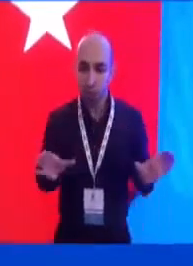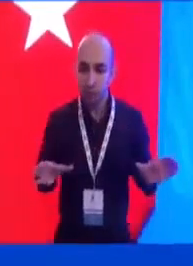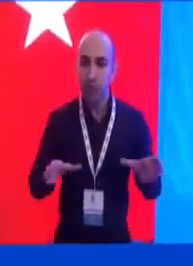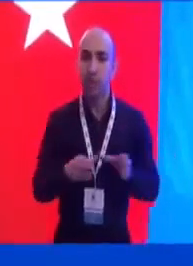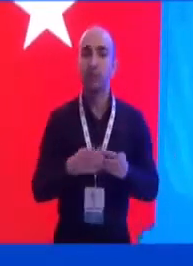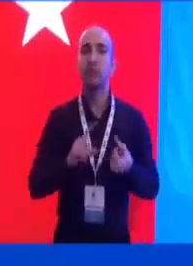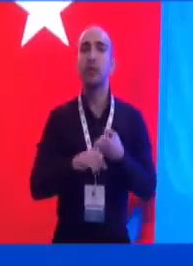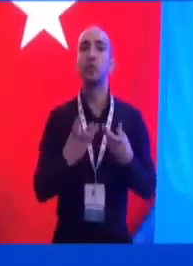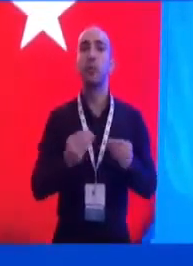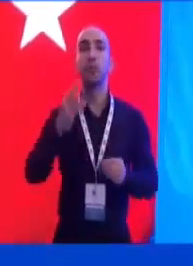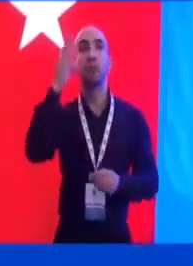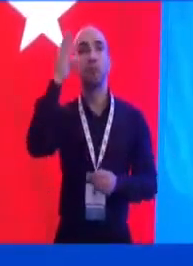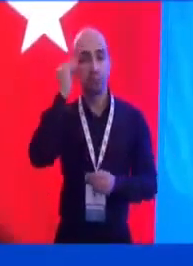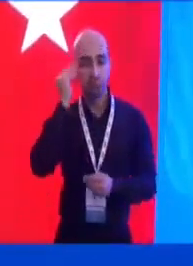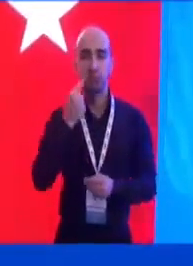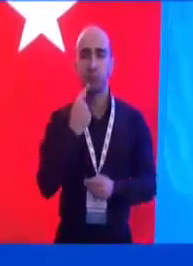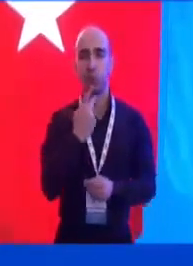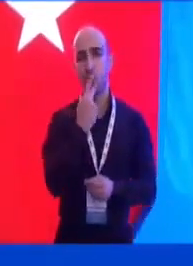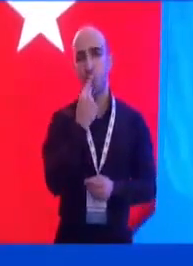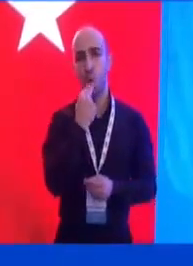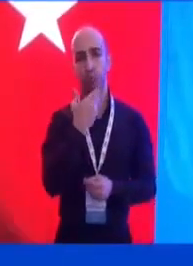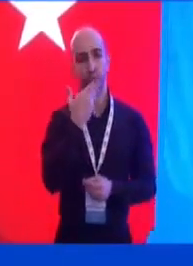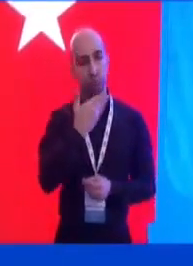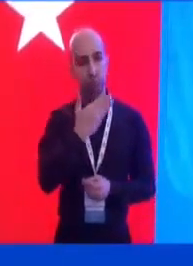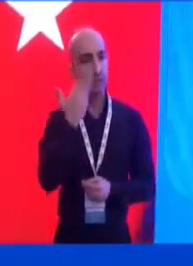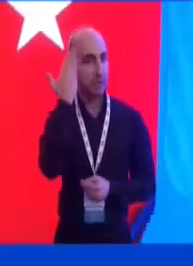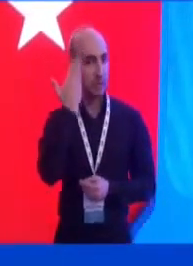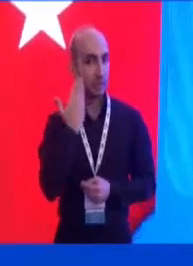ve çok anlamlı bir konuşmasını hep beraber dinledik.